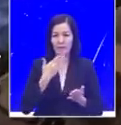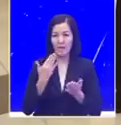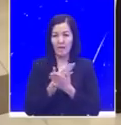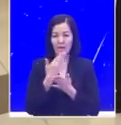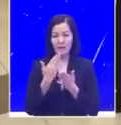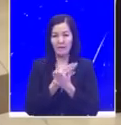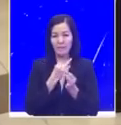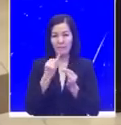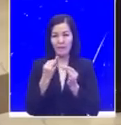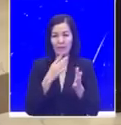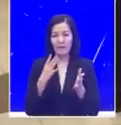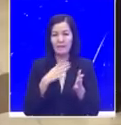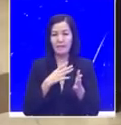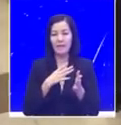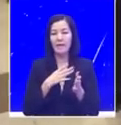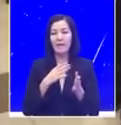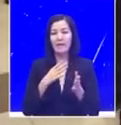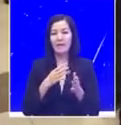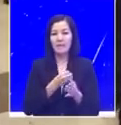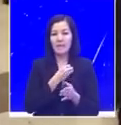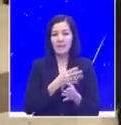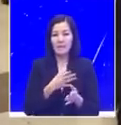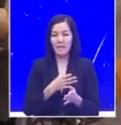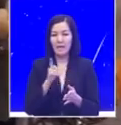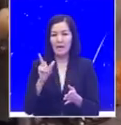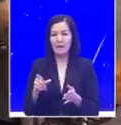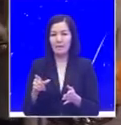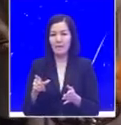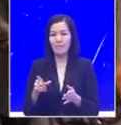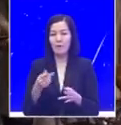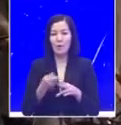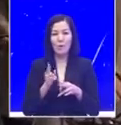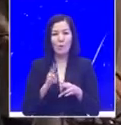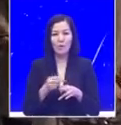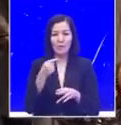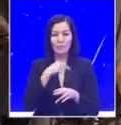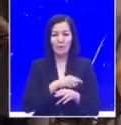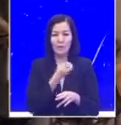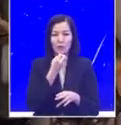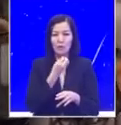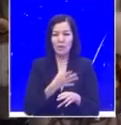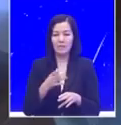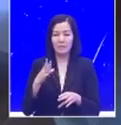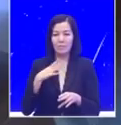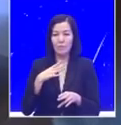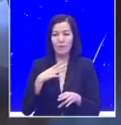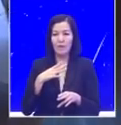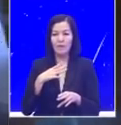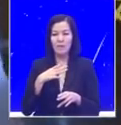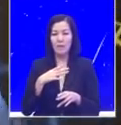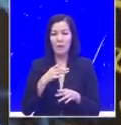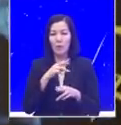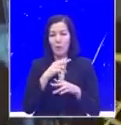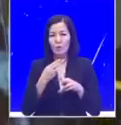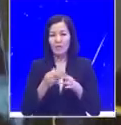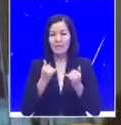шағы. Көзі көргендер марқұмның кең пейілділігін, ұлпа қардай ақ көңіл мінезін айтады. Көргеніне еліп бас иетін қанша биікке шықса